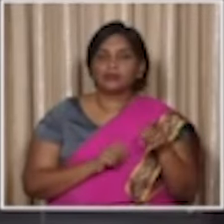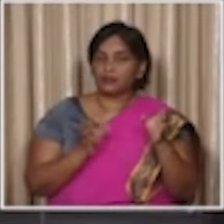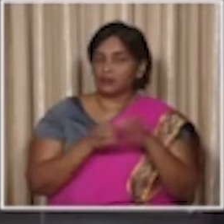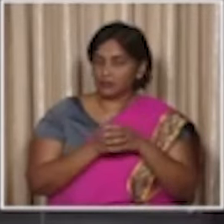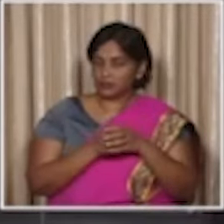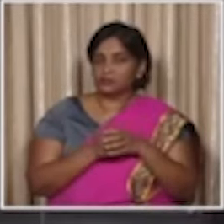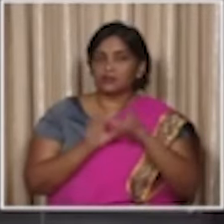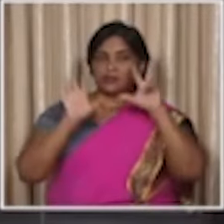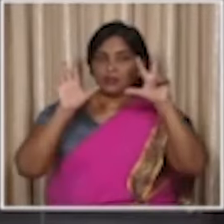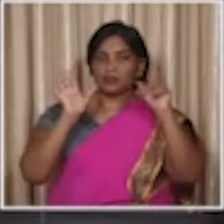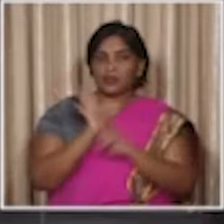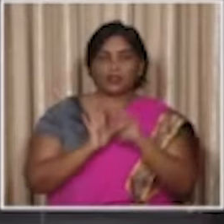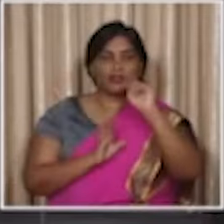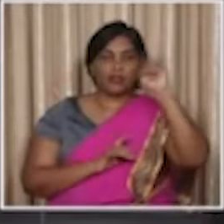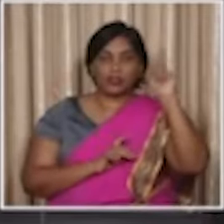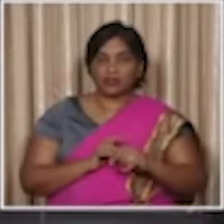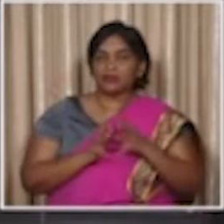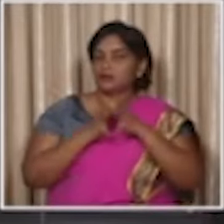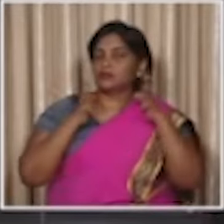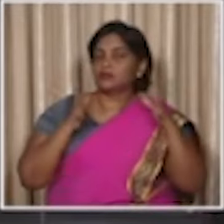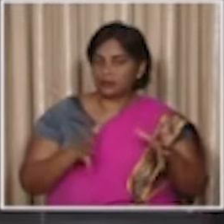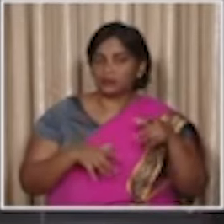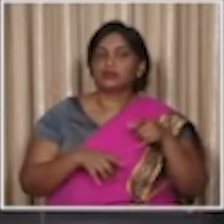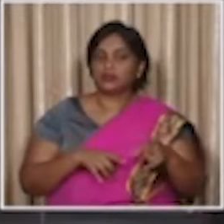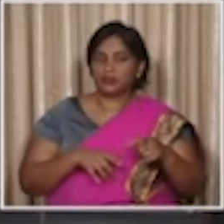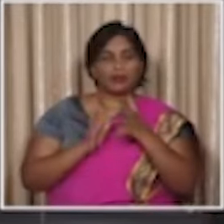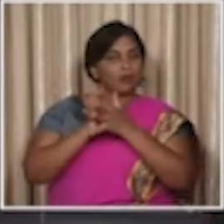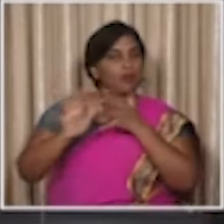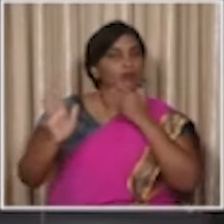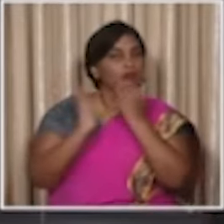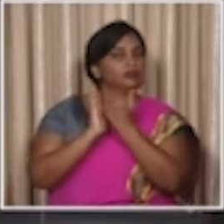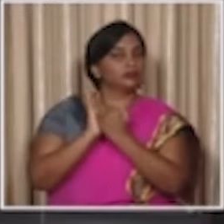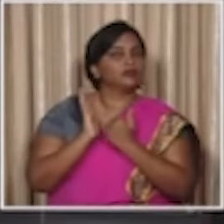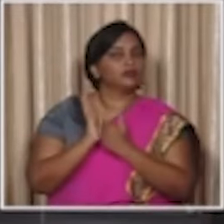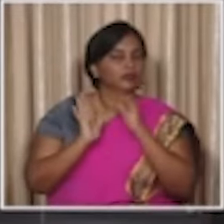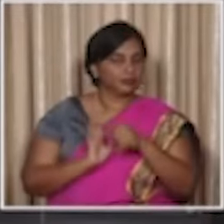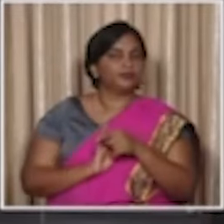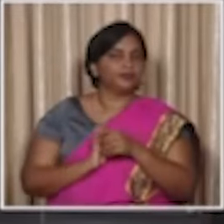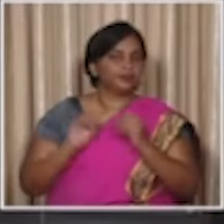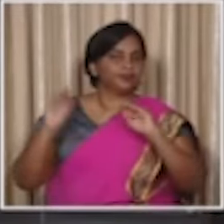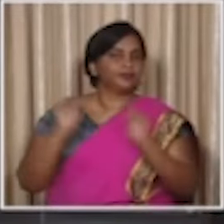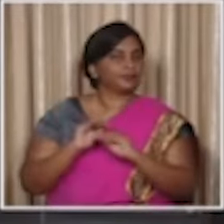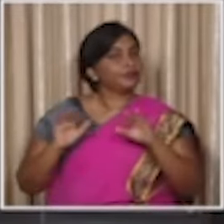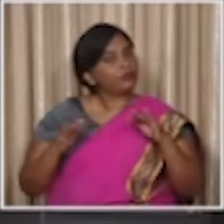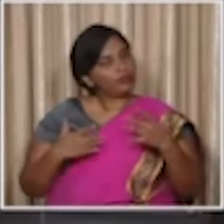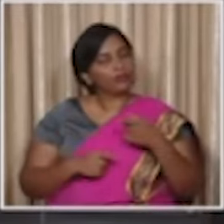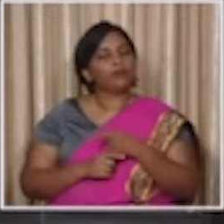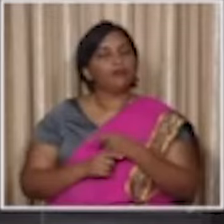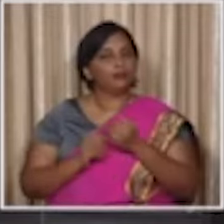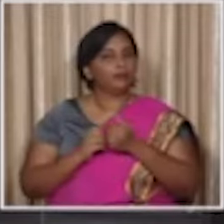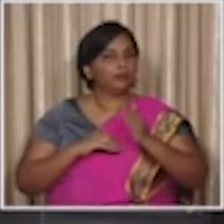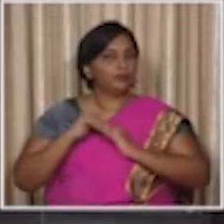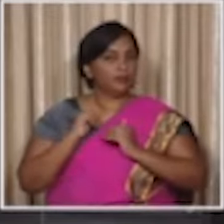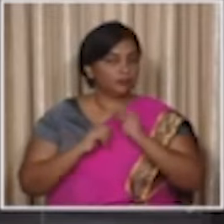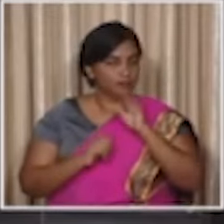කණ්ඩායම් 820000 දක්වා වැඩි කරන්නත් ඒ කියන්නේ පොරොත්තු ලේකනවල ඉන්න කණ්ඩායම ඇතුළත් කරන. එහෙම නැති වුණොත් ඇති වෙච්ච